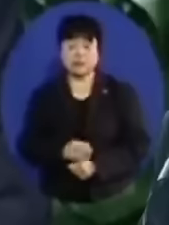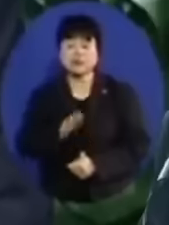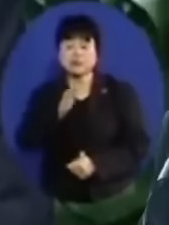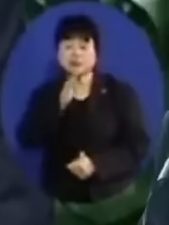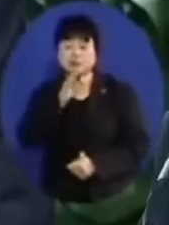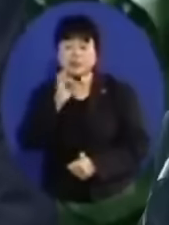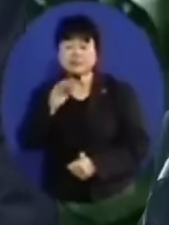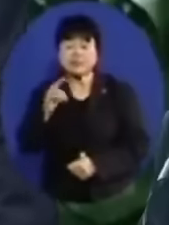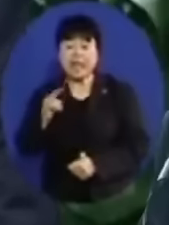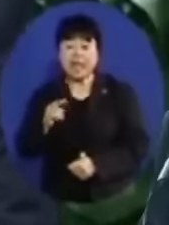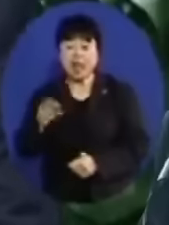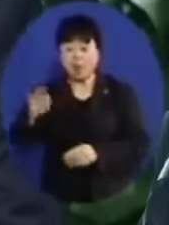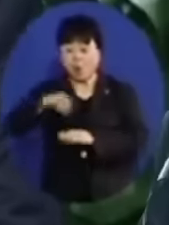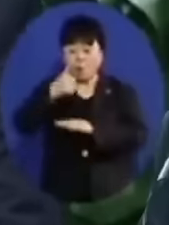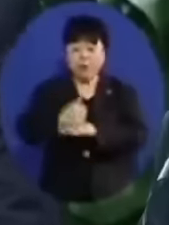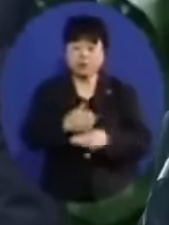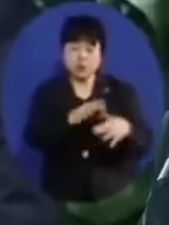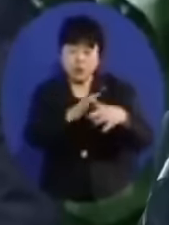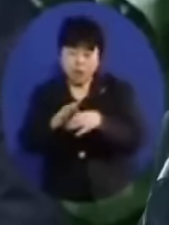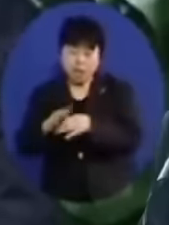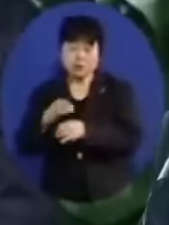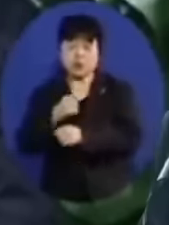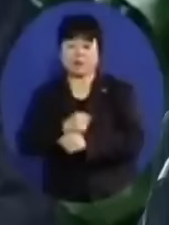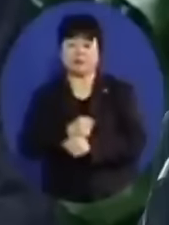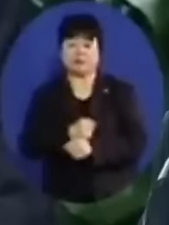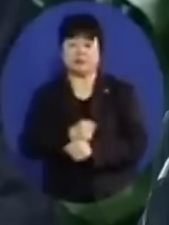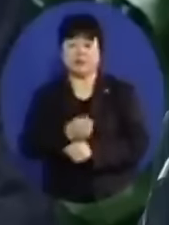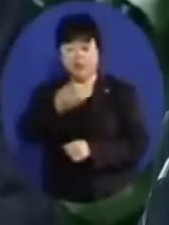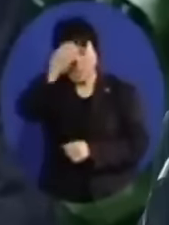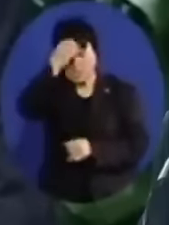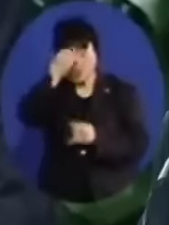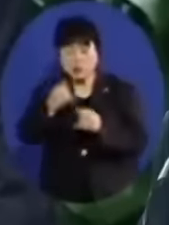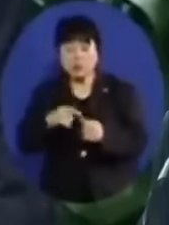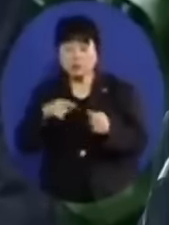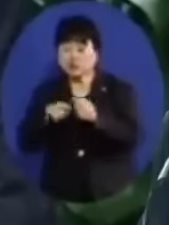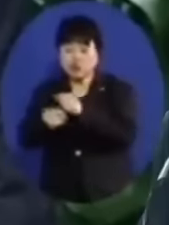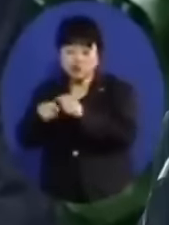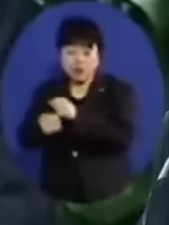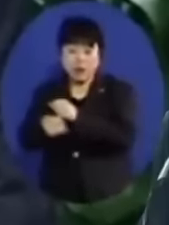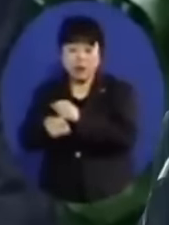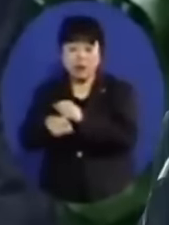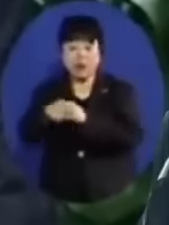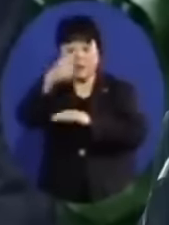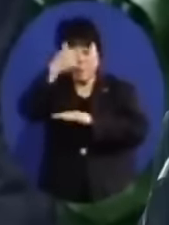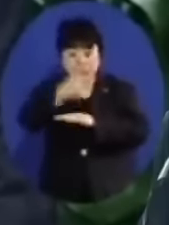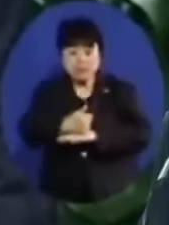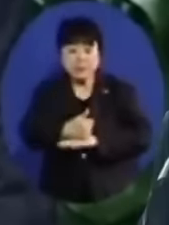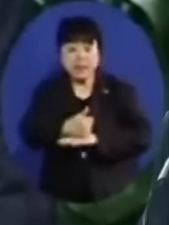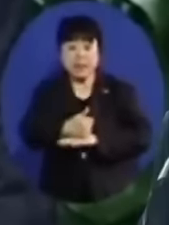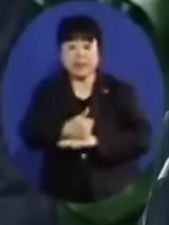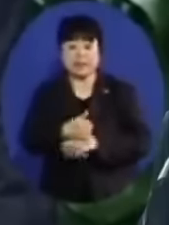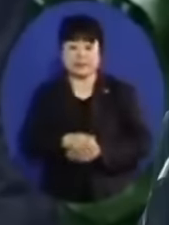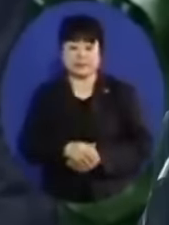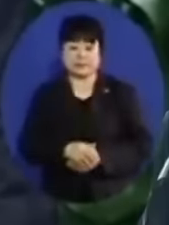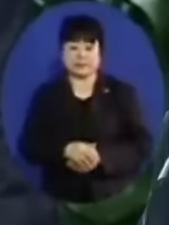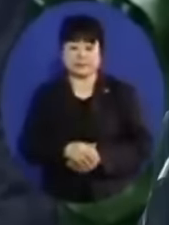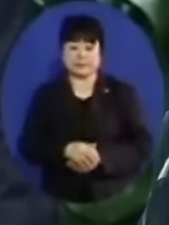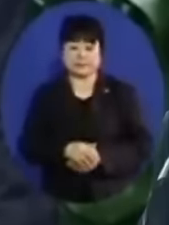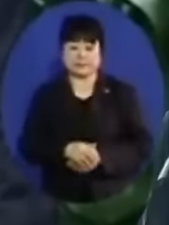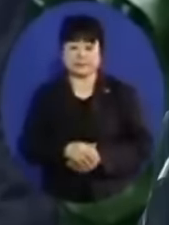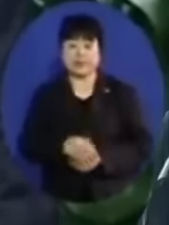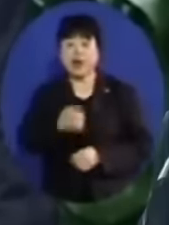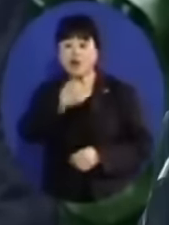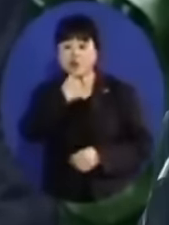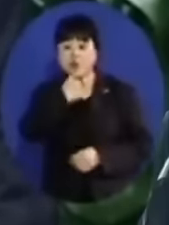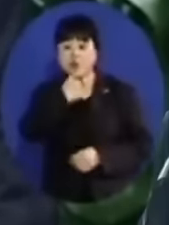왕조를 계속하면서 기독교인들을 잡아 죽였지만은 나중에는